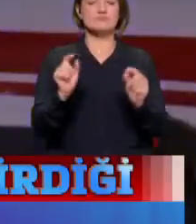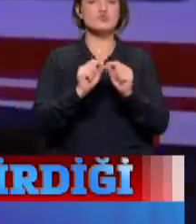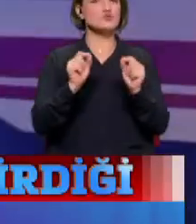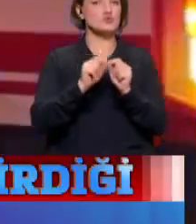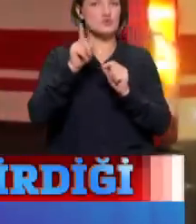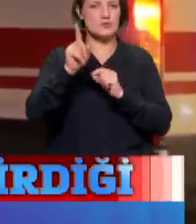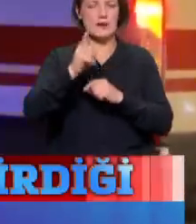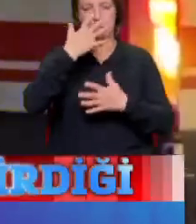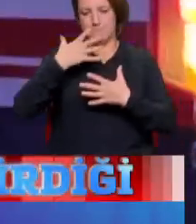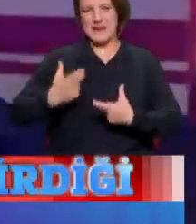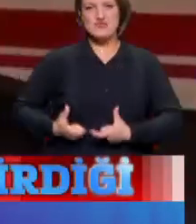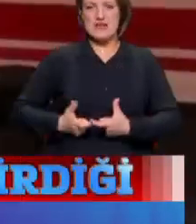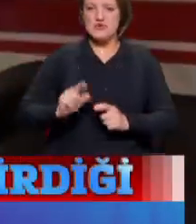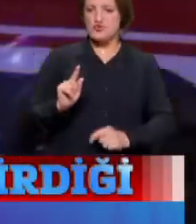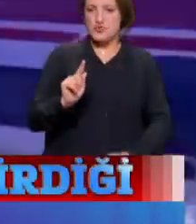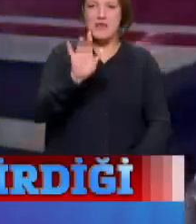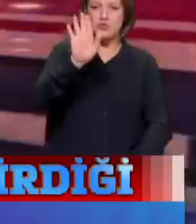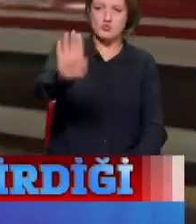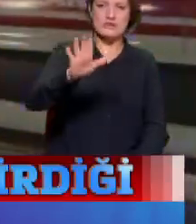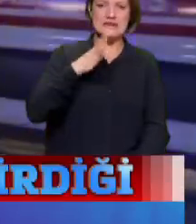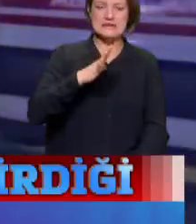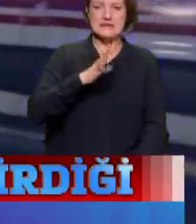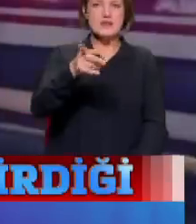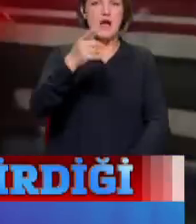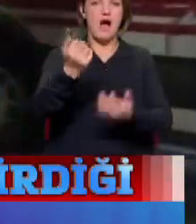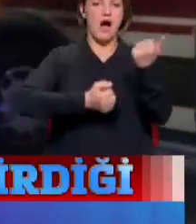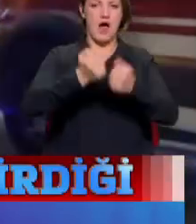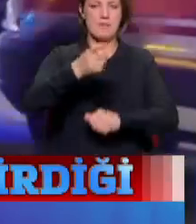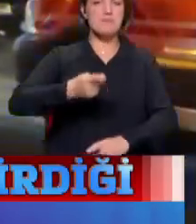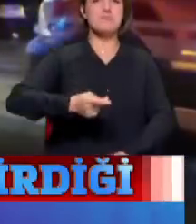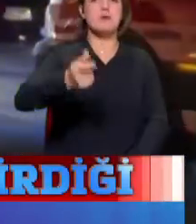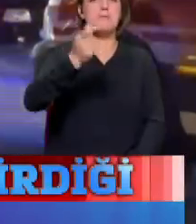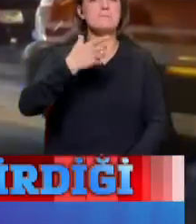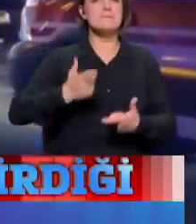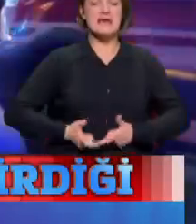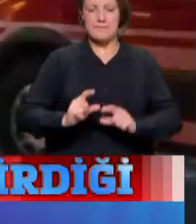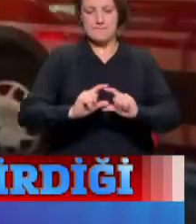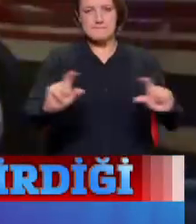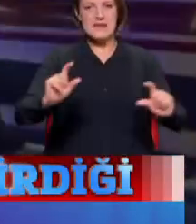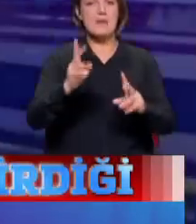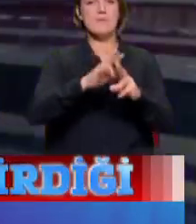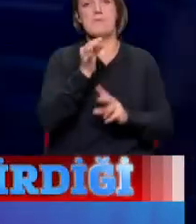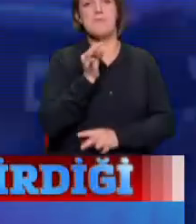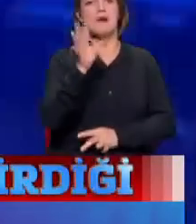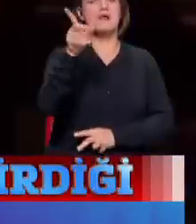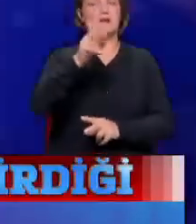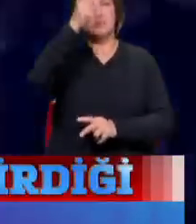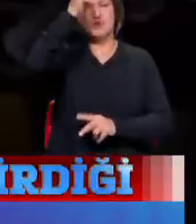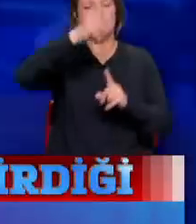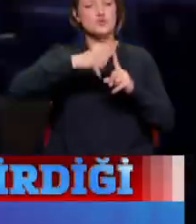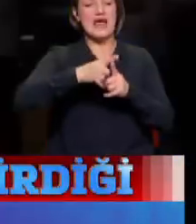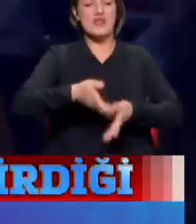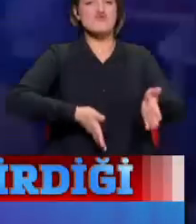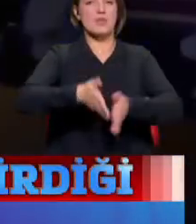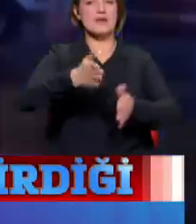Bucak'ta bekçilerin şüphelenip durdurmak istediği Yunus Emre kağ kaçtı bekçiler plakayı emniyete bildirdi Türkerler